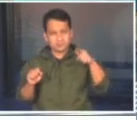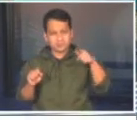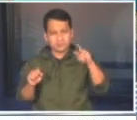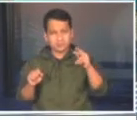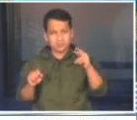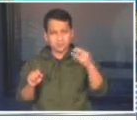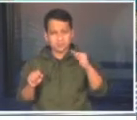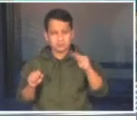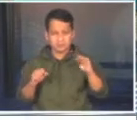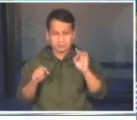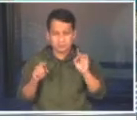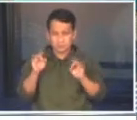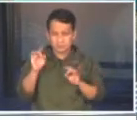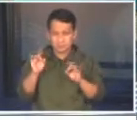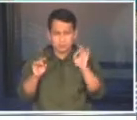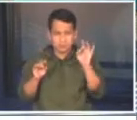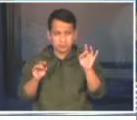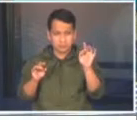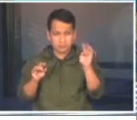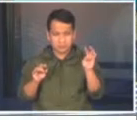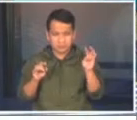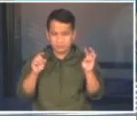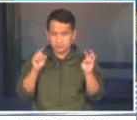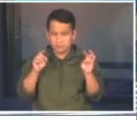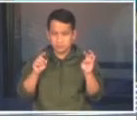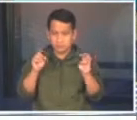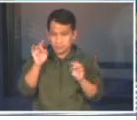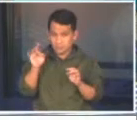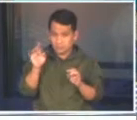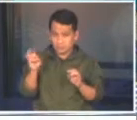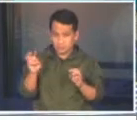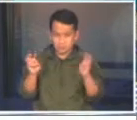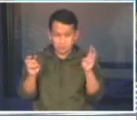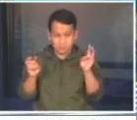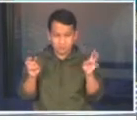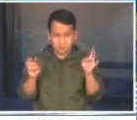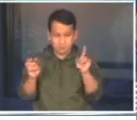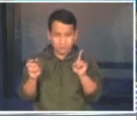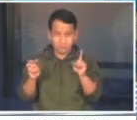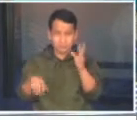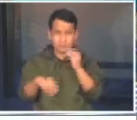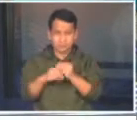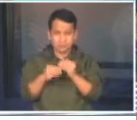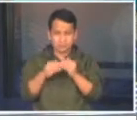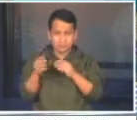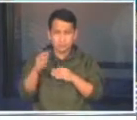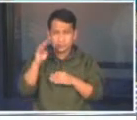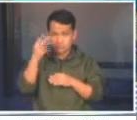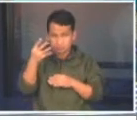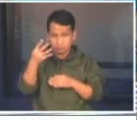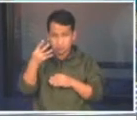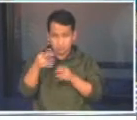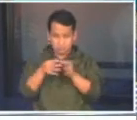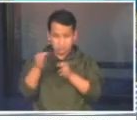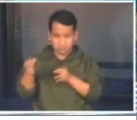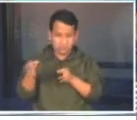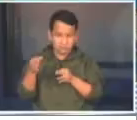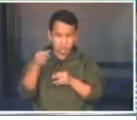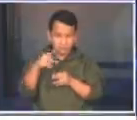na 86-71 para itala ang ika-apat na sunod na panalo sa PBA Philippine Cup Bubble sa Clark,